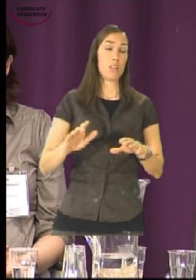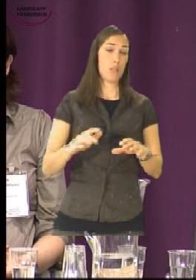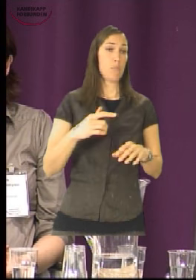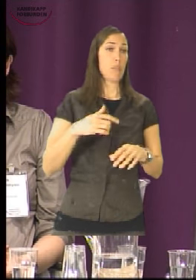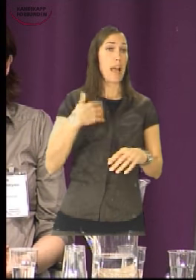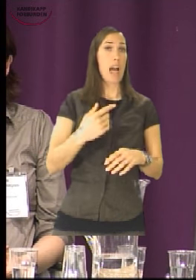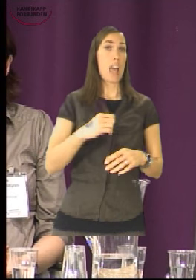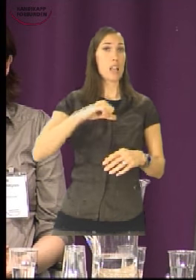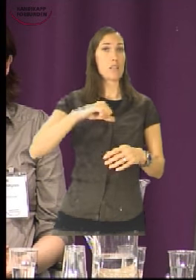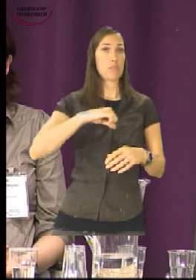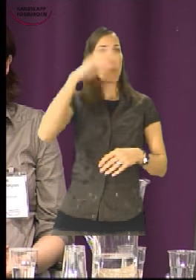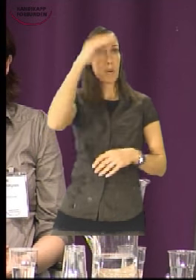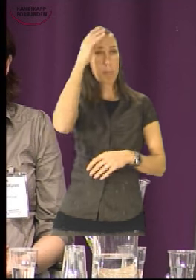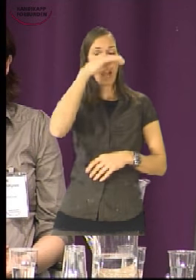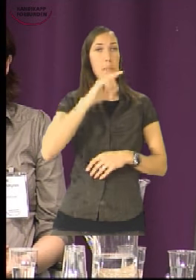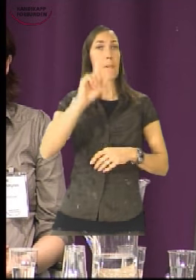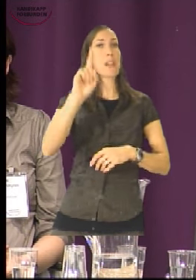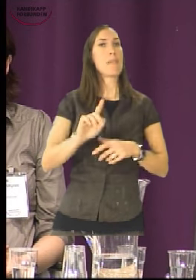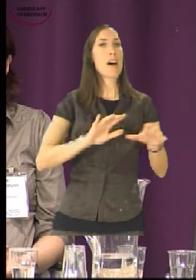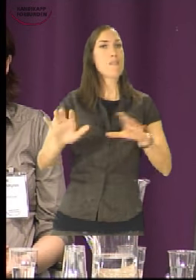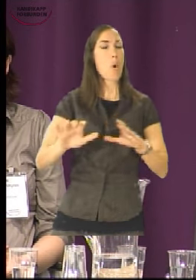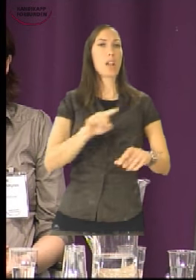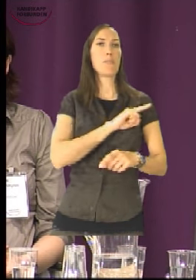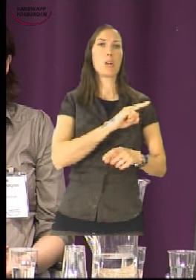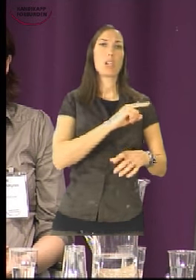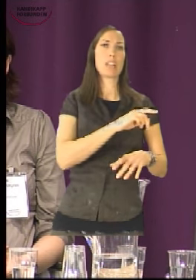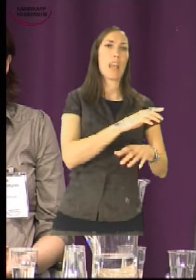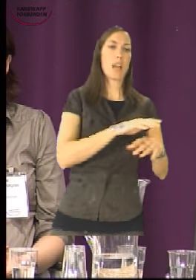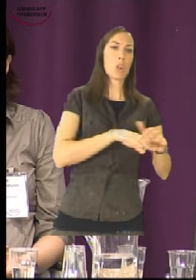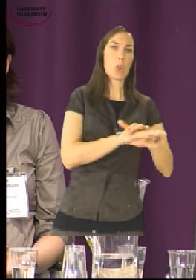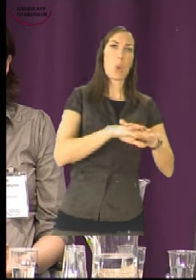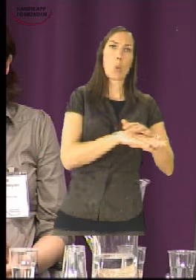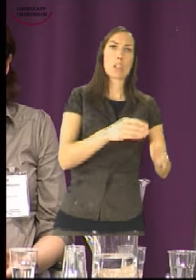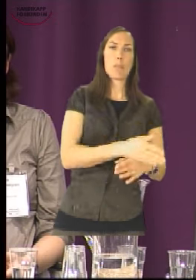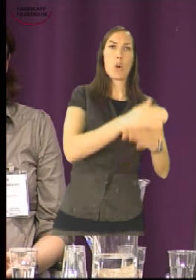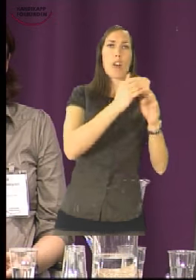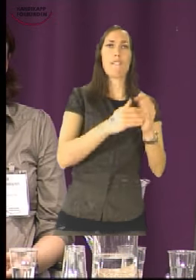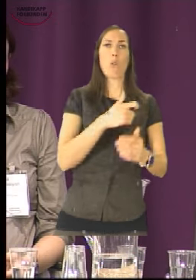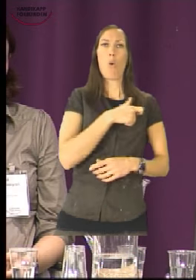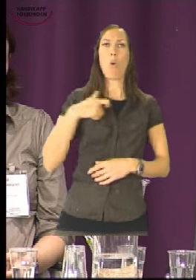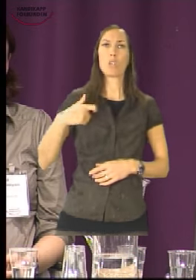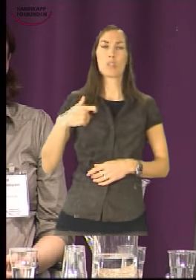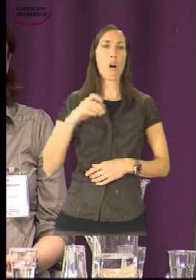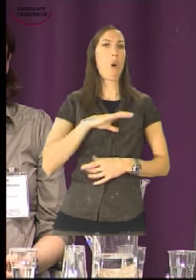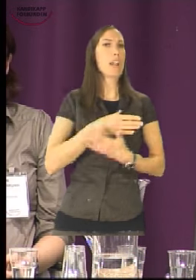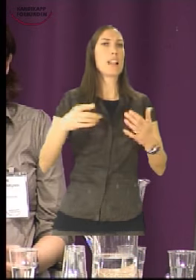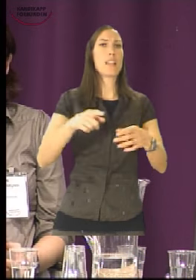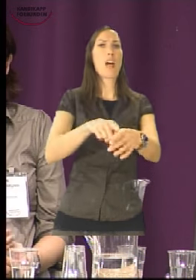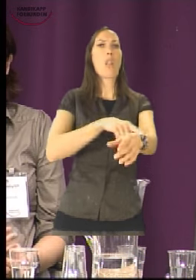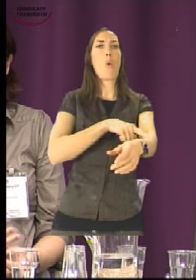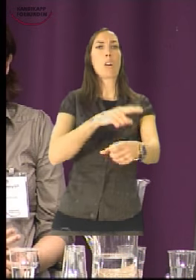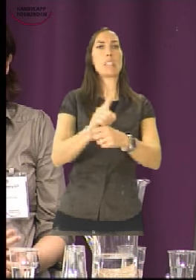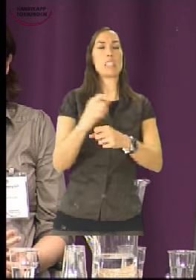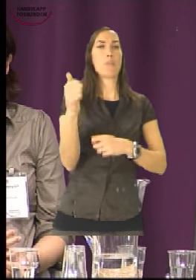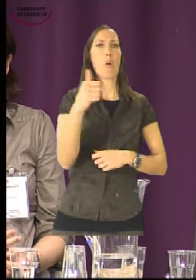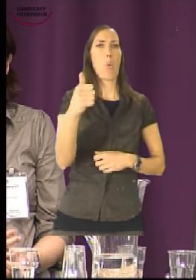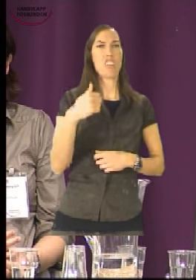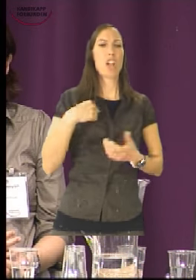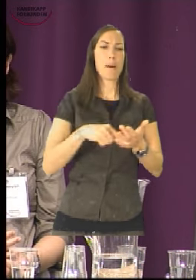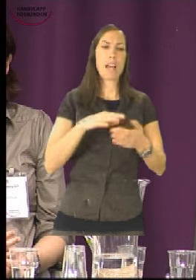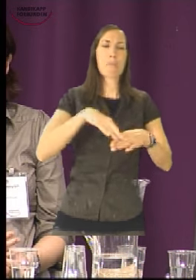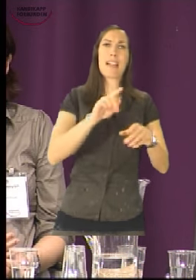att primärvården blir byggd upp mycket från oss som inte har de här långvariga behoven. Och det är det vi menar med närvård,